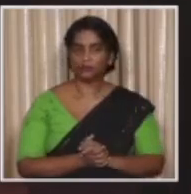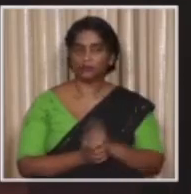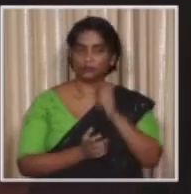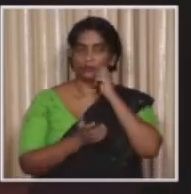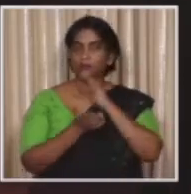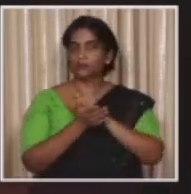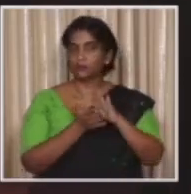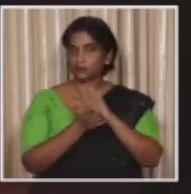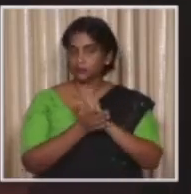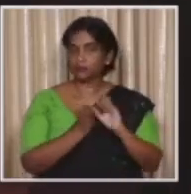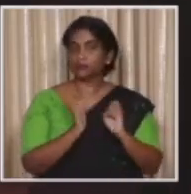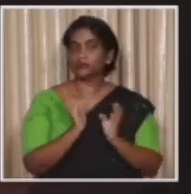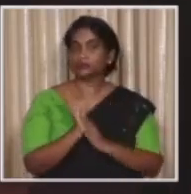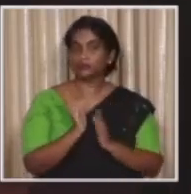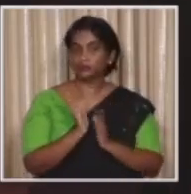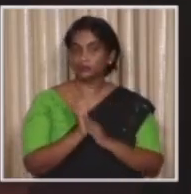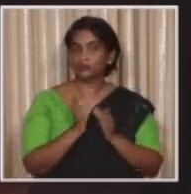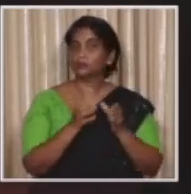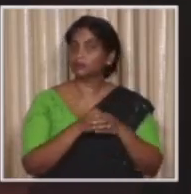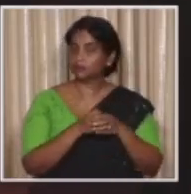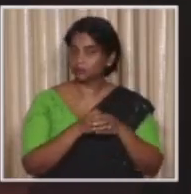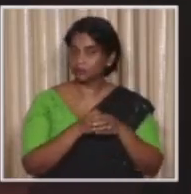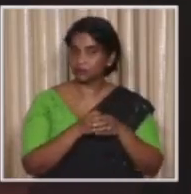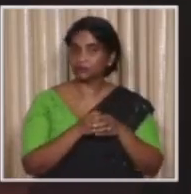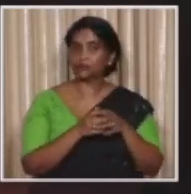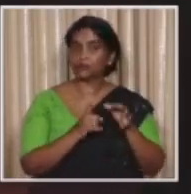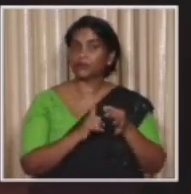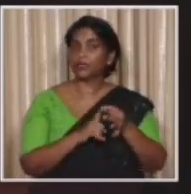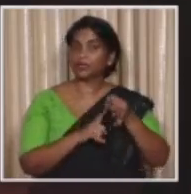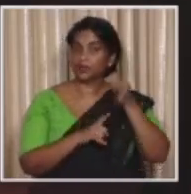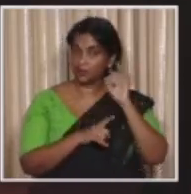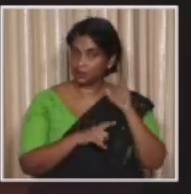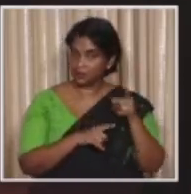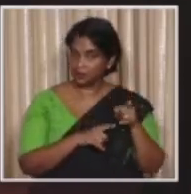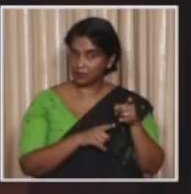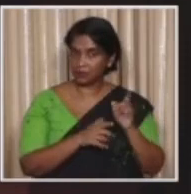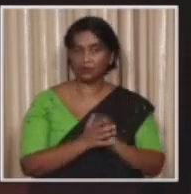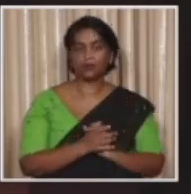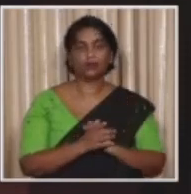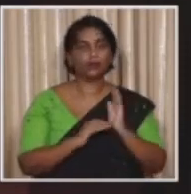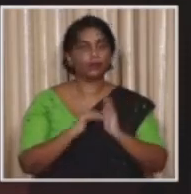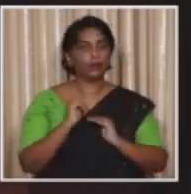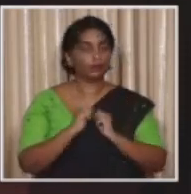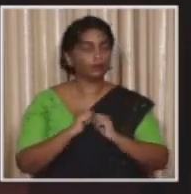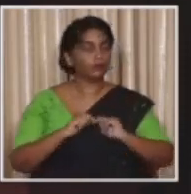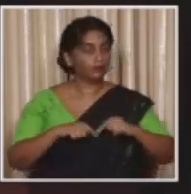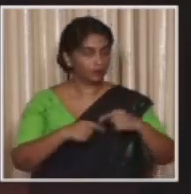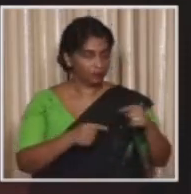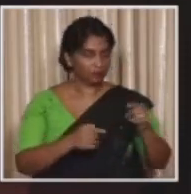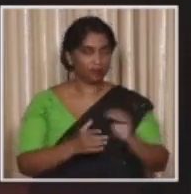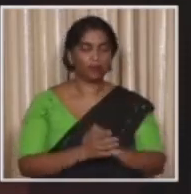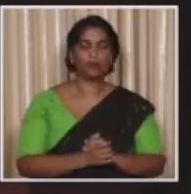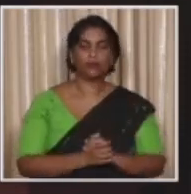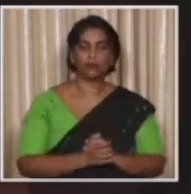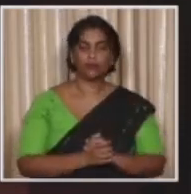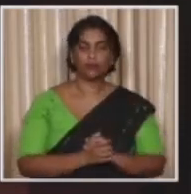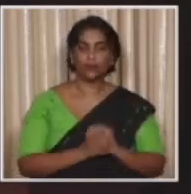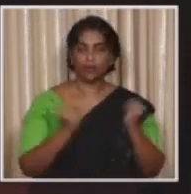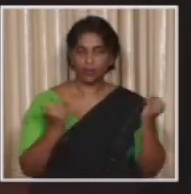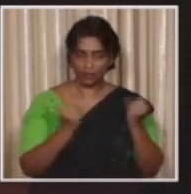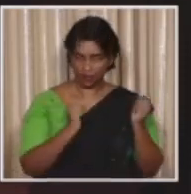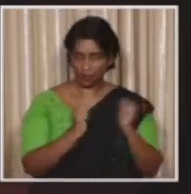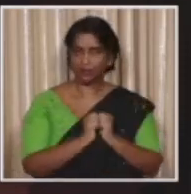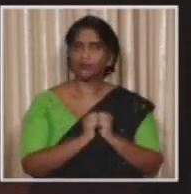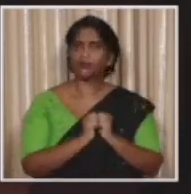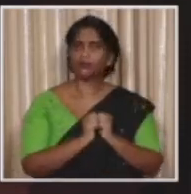මහජන උපයෝගීතා කොමිසමෙන් ඒ සභාපතිවරයා ක්‍රියාත්මක කරේ වසල ක්‍රියාවක්ද